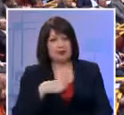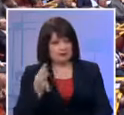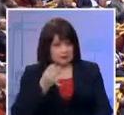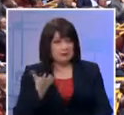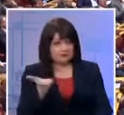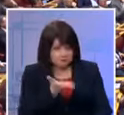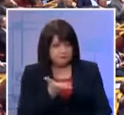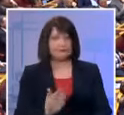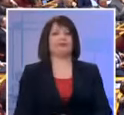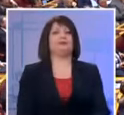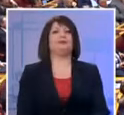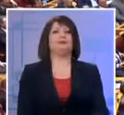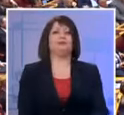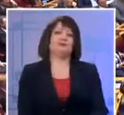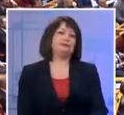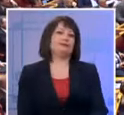τον Σαμαρά.